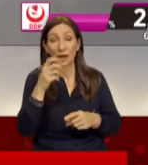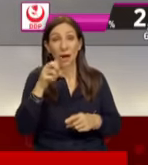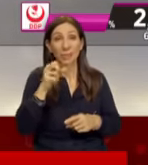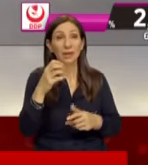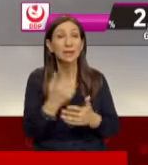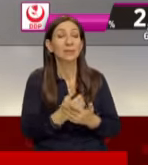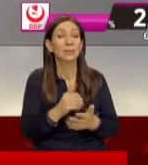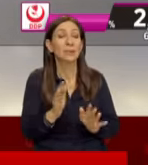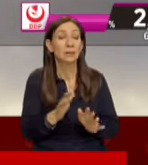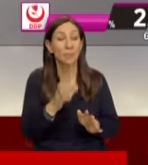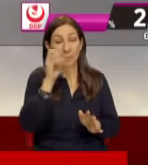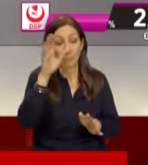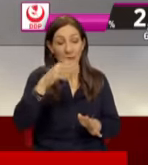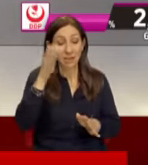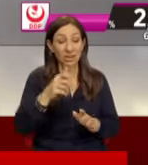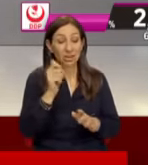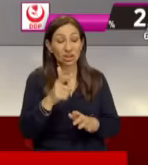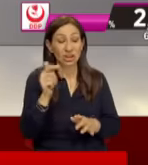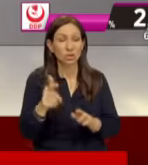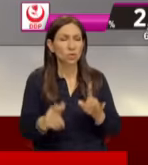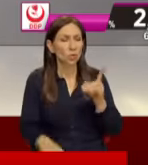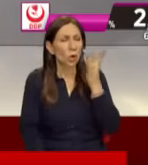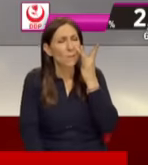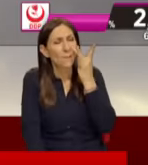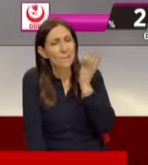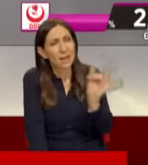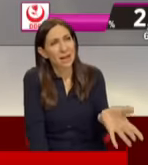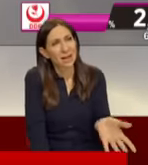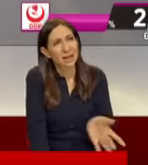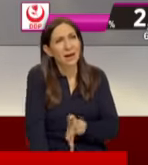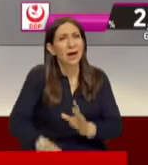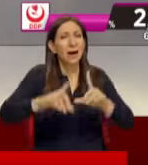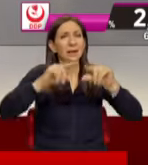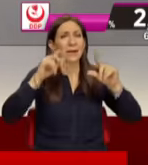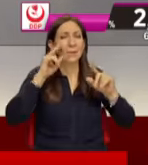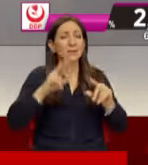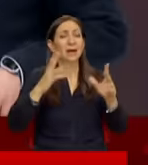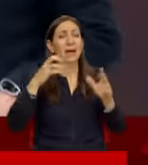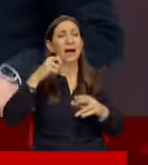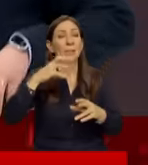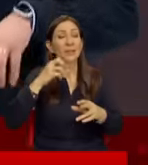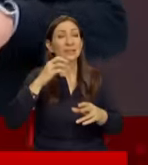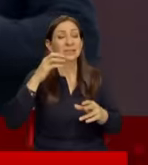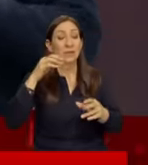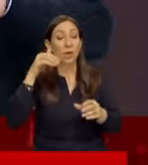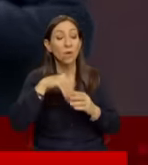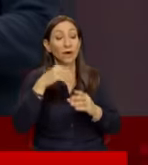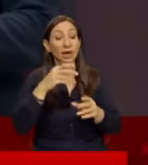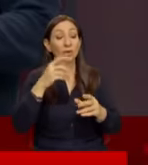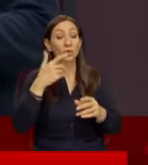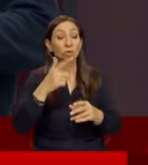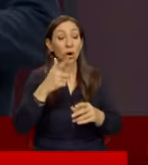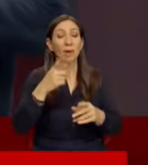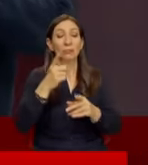Parti kazanamadı madenci il ilçelerinde. Şu çok belirgin, yani haritaya baktığımızda da görüyoruz aslında AK Parti'yi seçmen taşraya ve